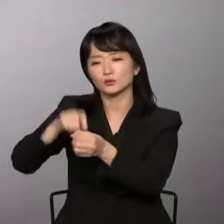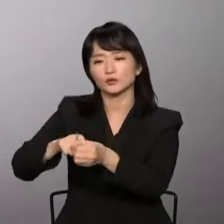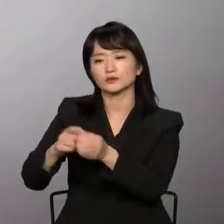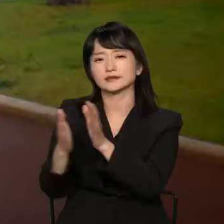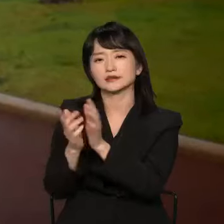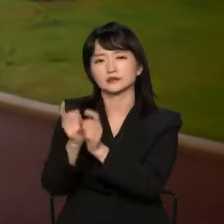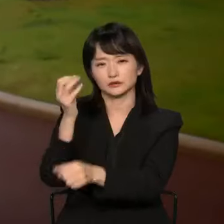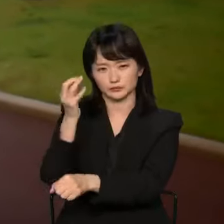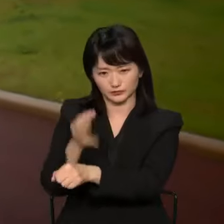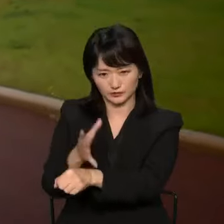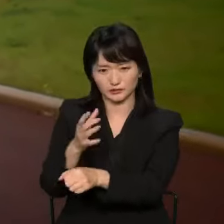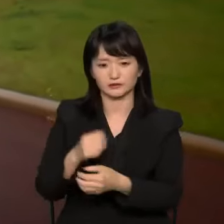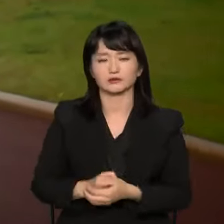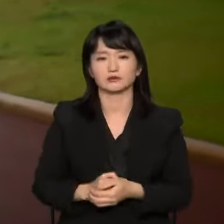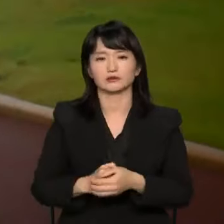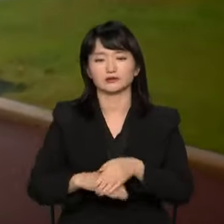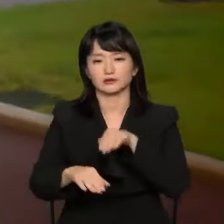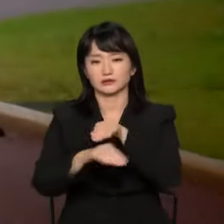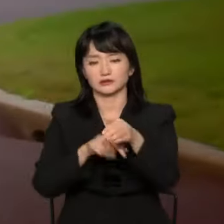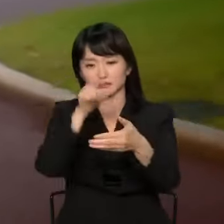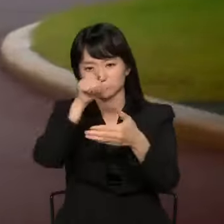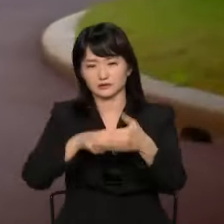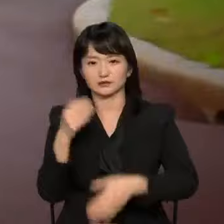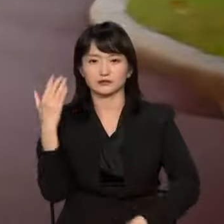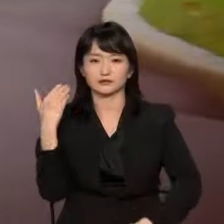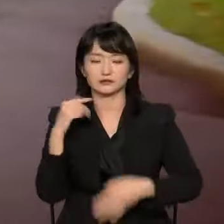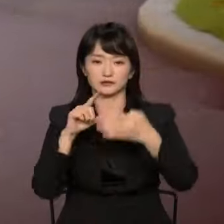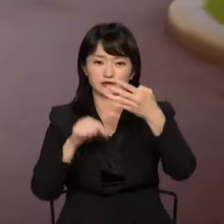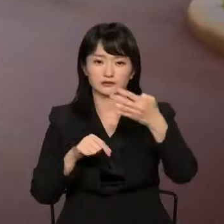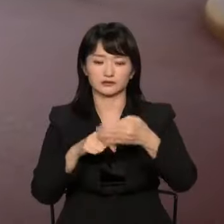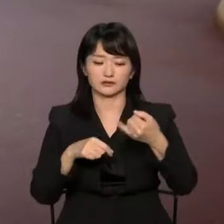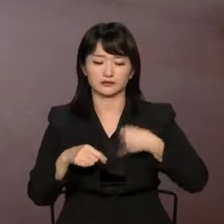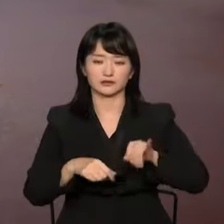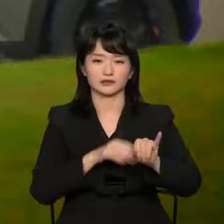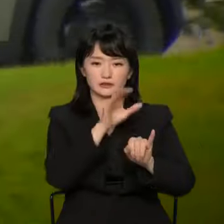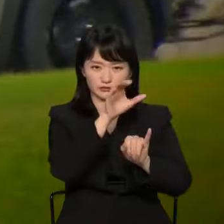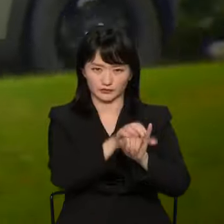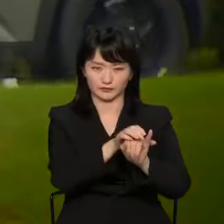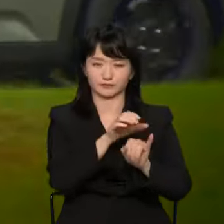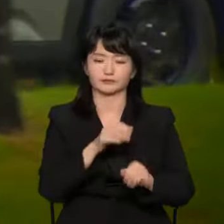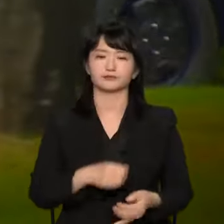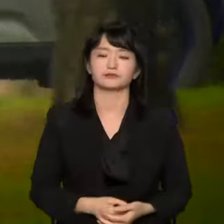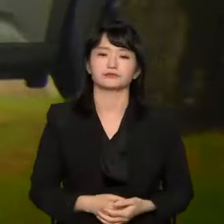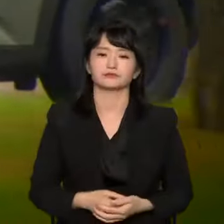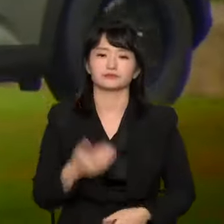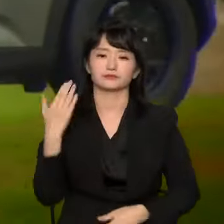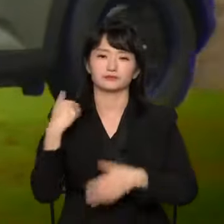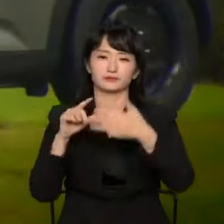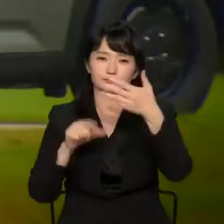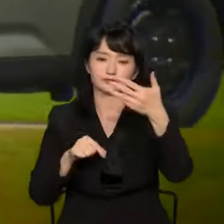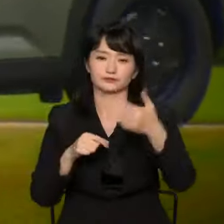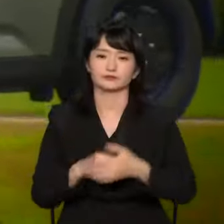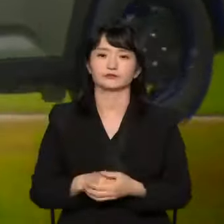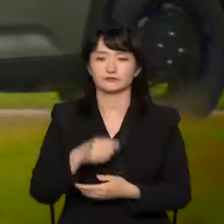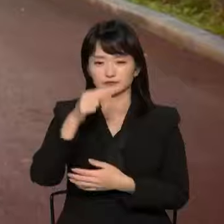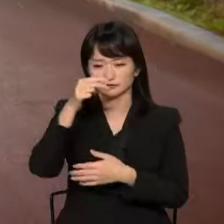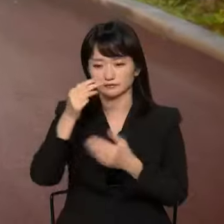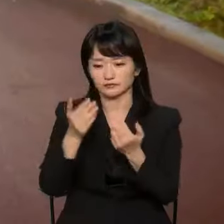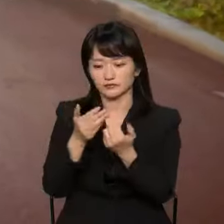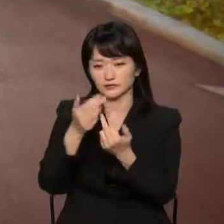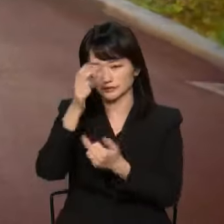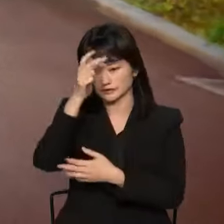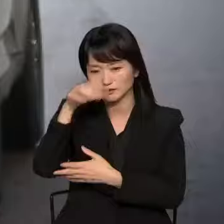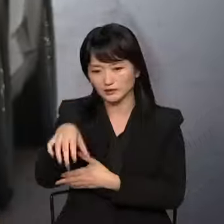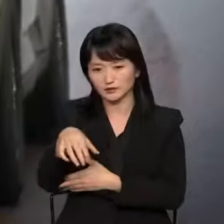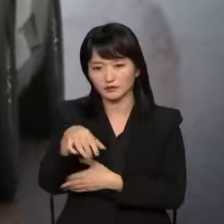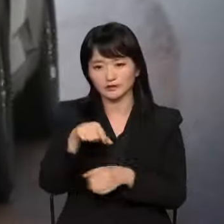차량입니다. 차량 기록에는 지난 4월 다혜 씨에게 양도된 것으로 나옵니다. 지난 8월 제주 한 경찰서에서 과태료 체납